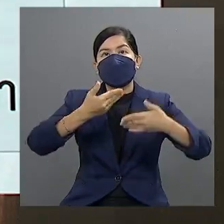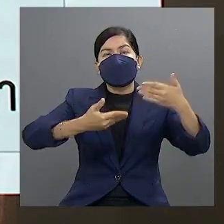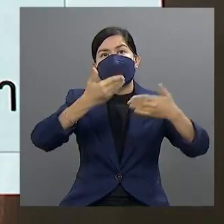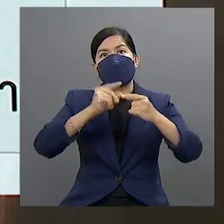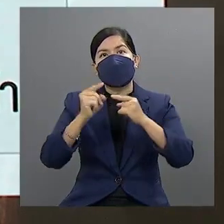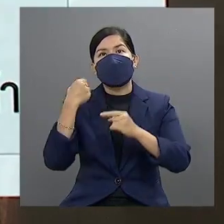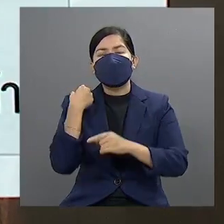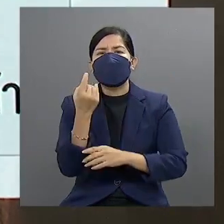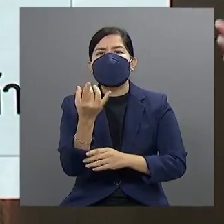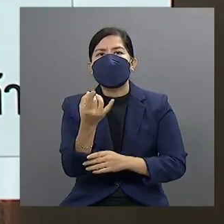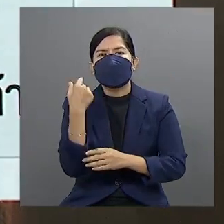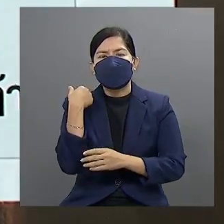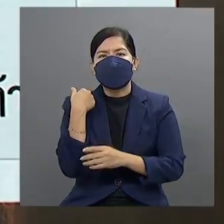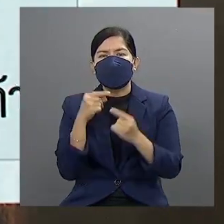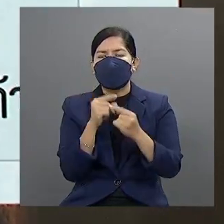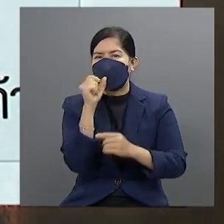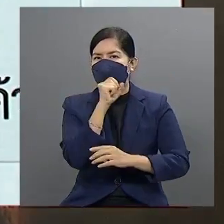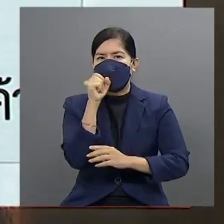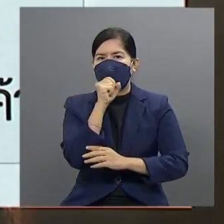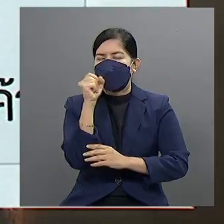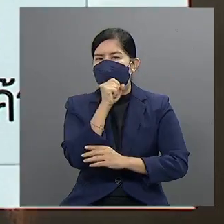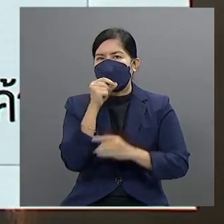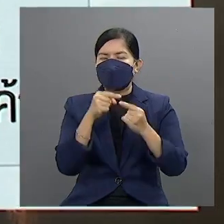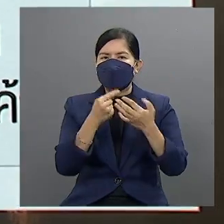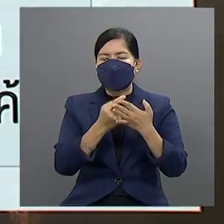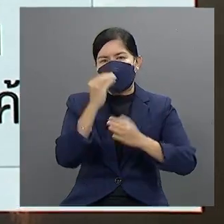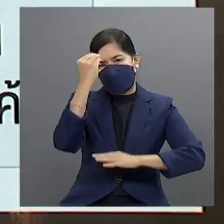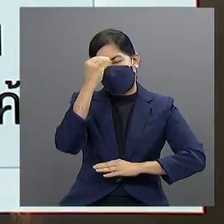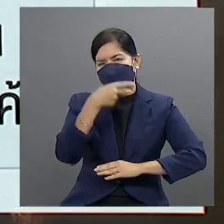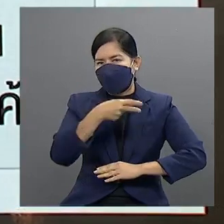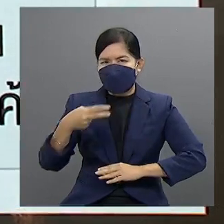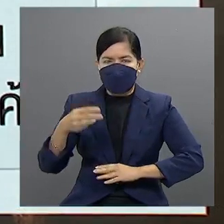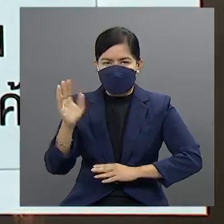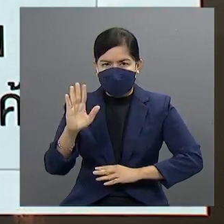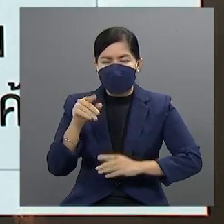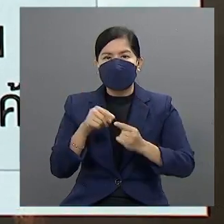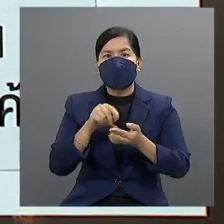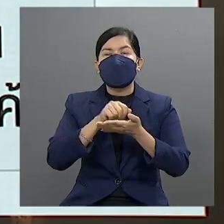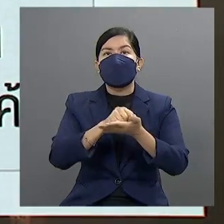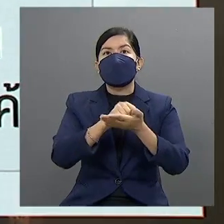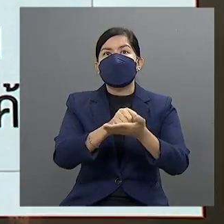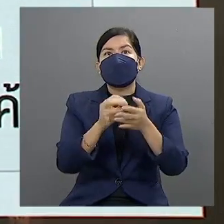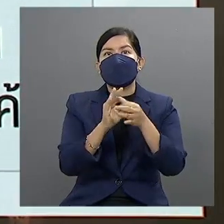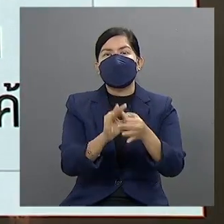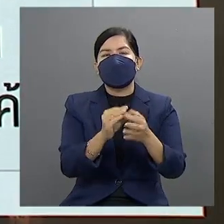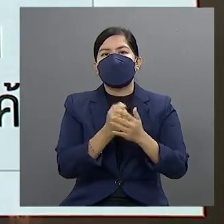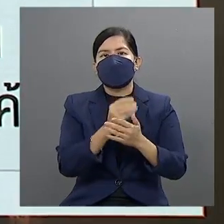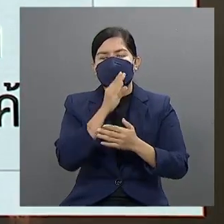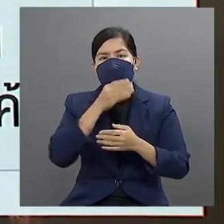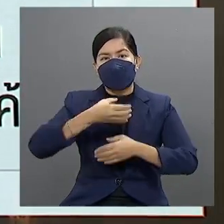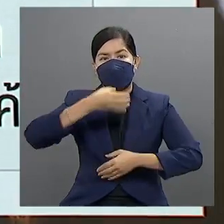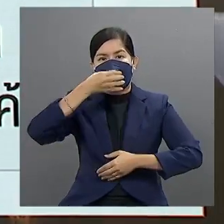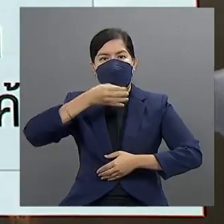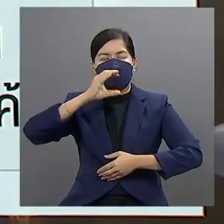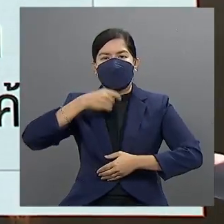คาราโอเกะค่ะพื้นที่เต้นรำส่วนกลางบริการเครื่องดื่มนะคะที่ต้องดื่มแก้วเดียวกันอันนี้ก็งดรวมไปถึงกิ